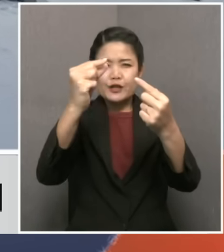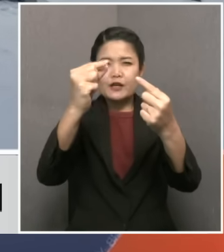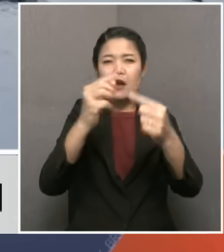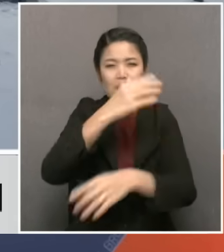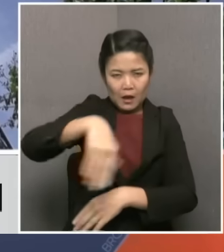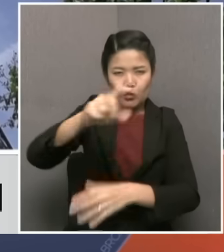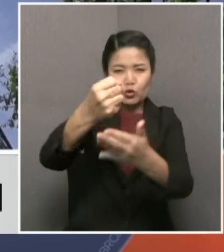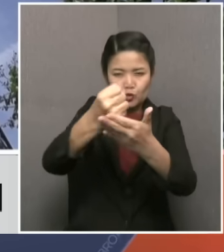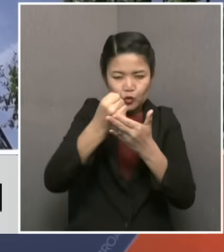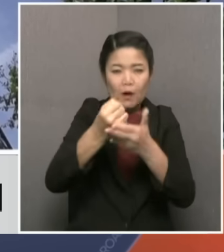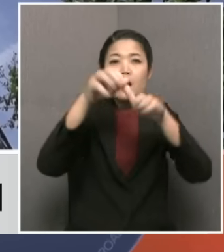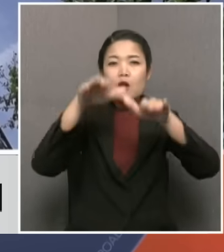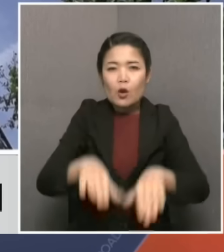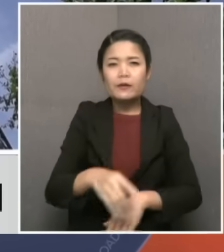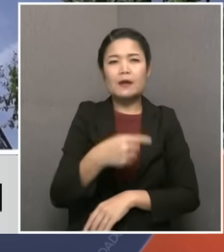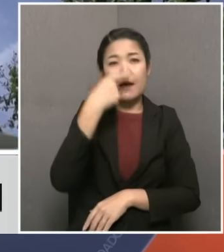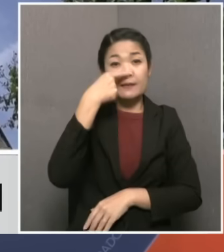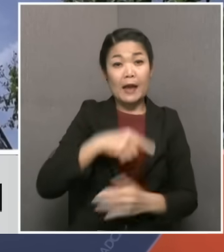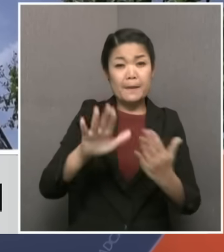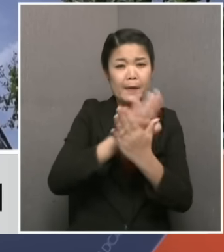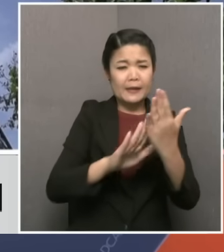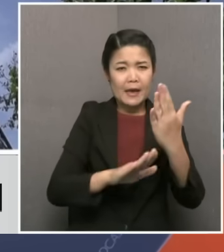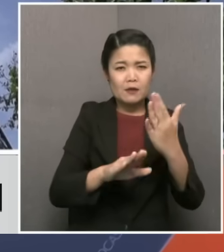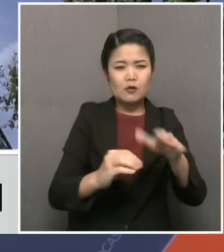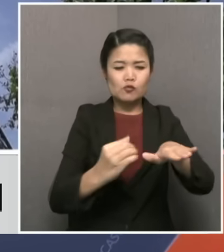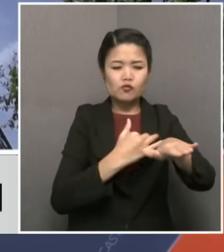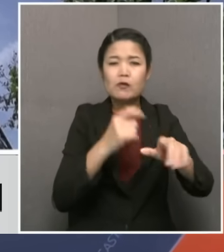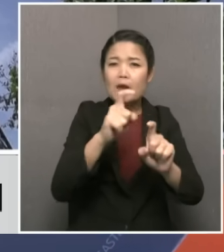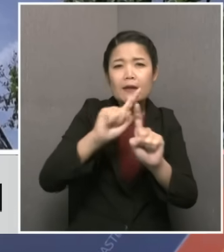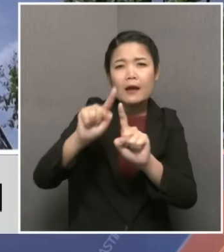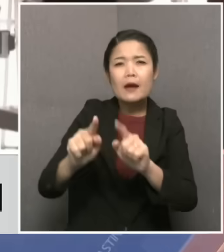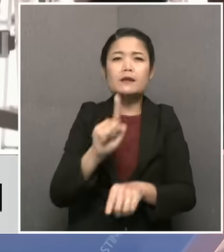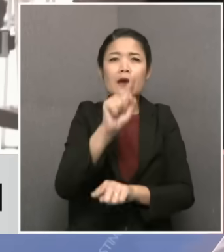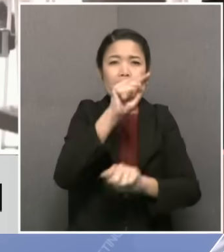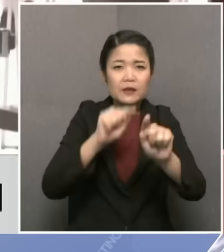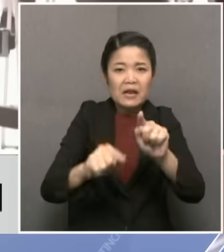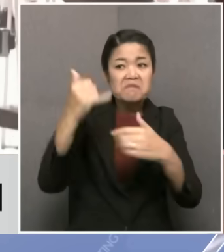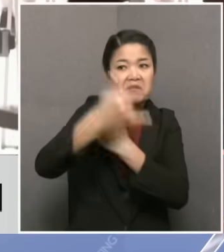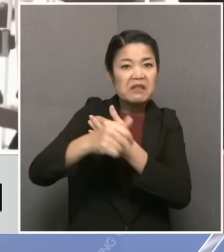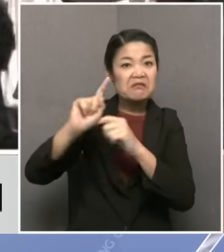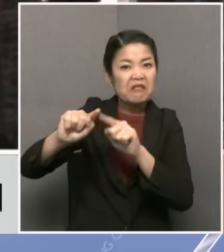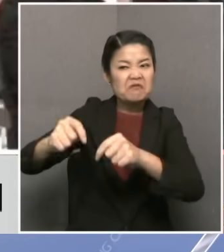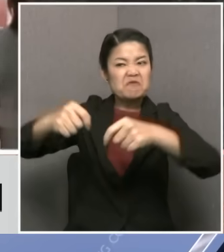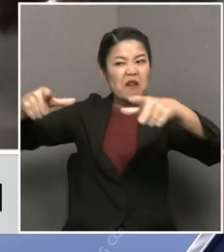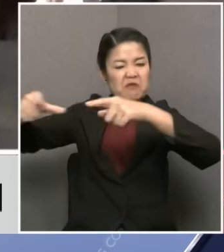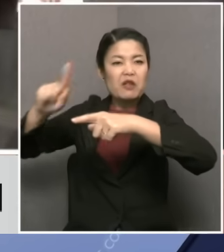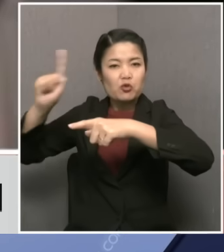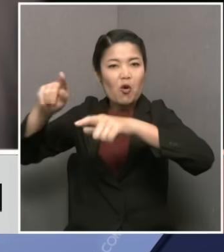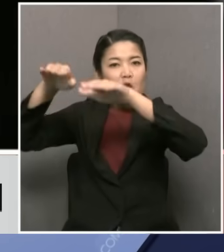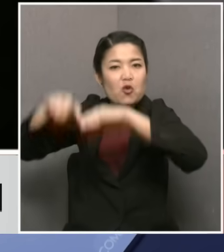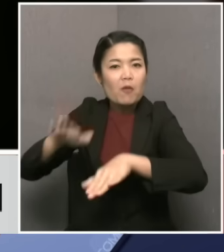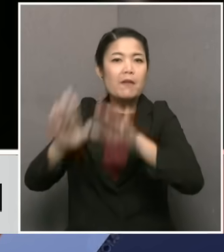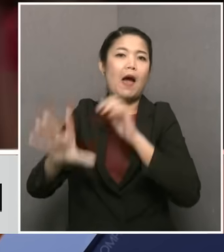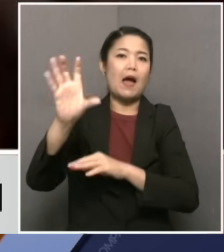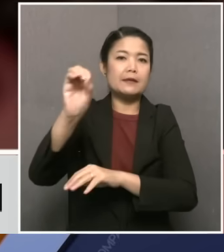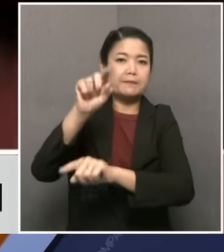แม้ประเทศไทยเนี่ยปล่อยไม่ถึง 1% ก็อาจจะไม่เป็นไรเท่าไหร่นะแต่ว่าหลายประเทศยักษ์ใหญ่เนี่ยจะต้องลด 50%